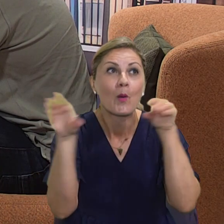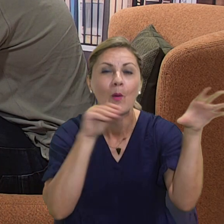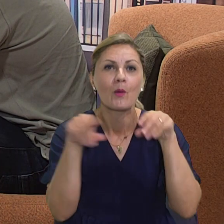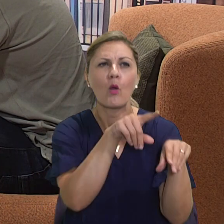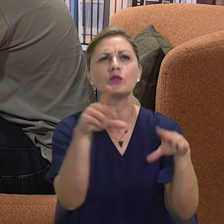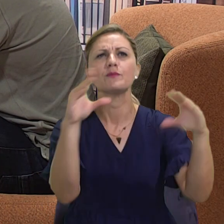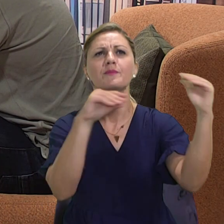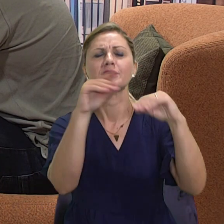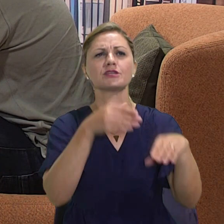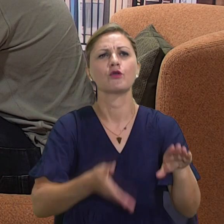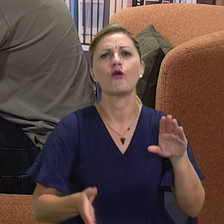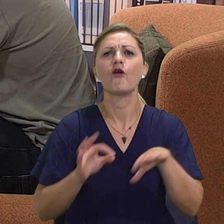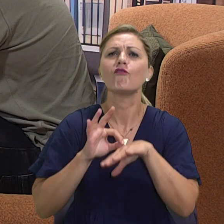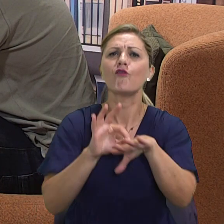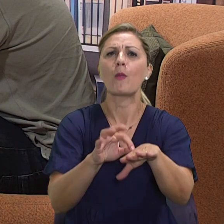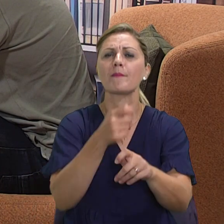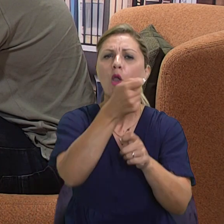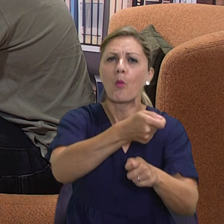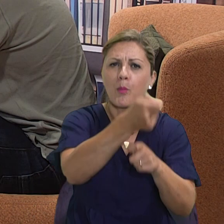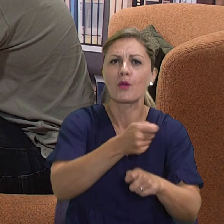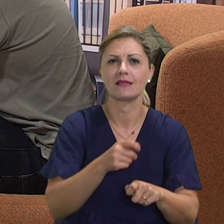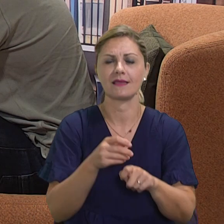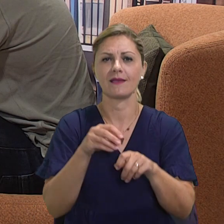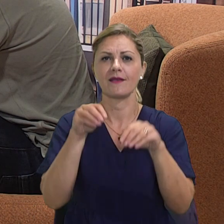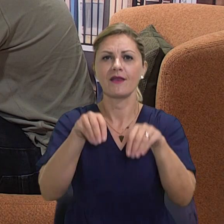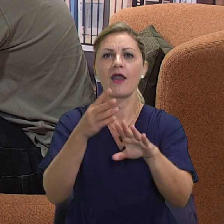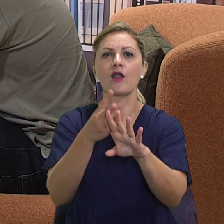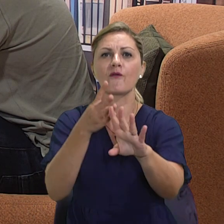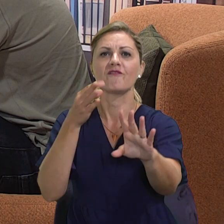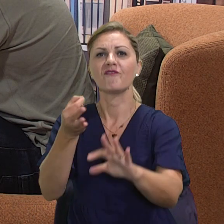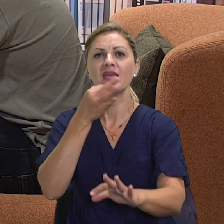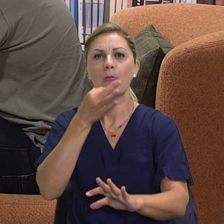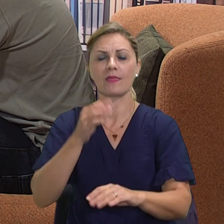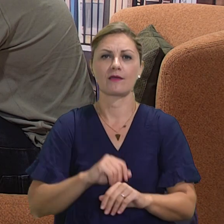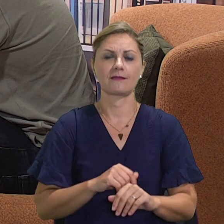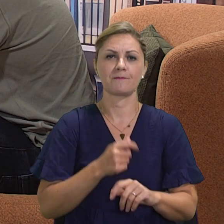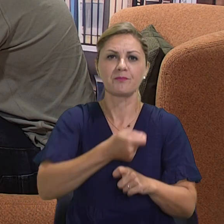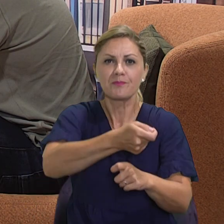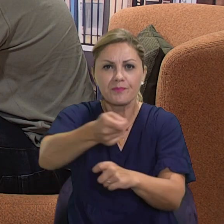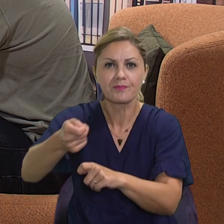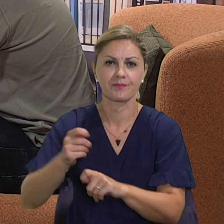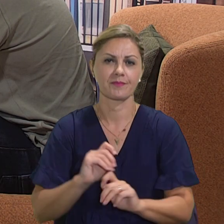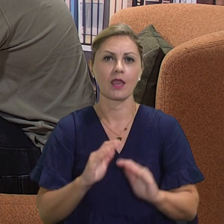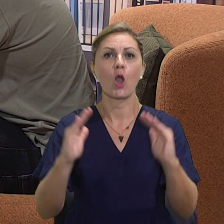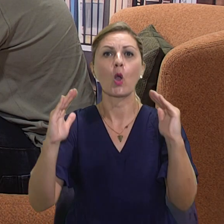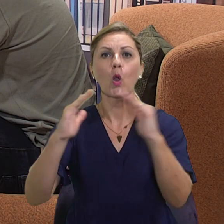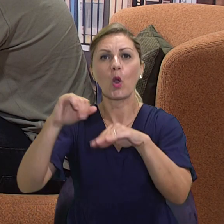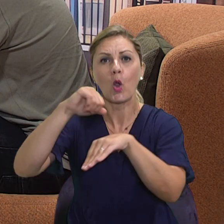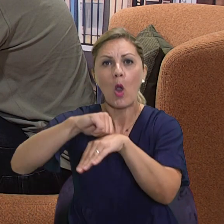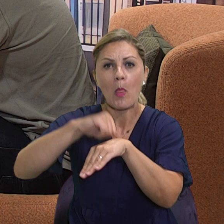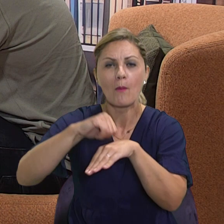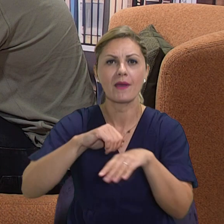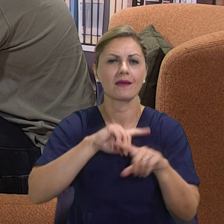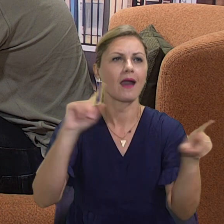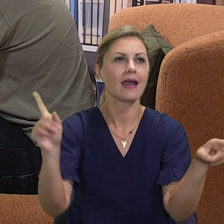onda se to kupilo, išao bi s njima i Upolje, i vinograde su imali u konobu. I onda je svaka mikrookolina je sa